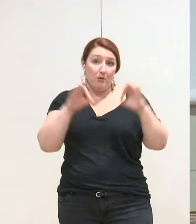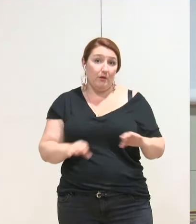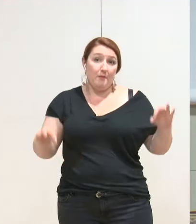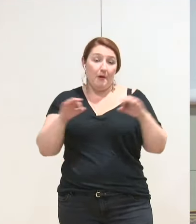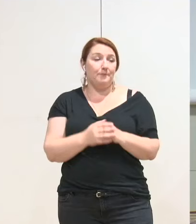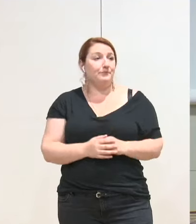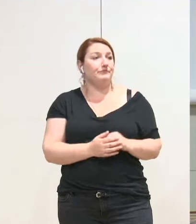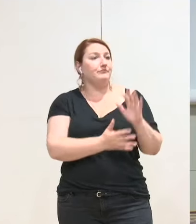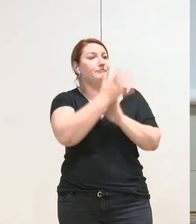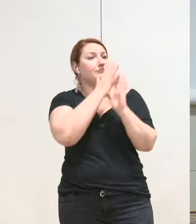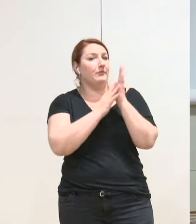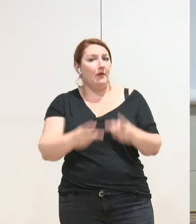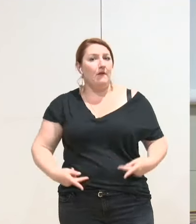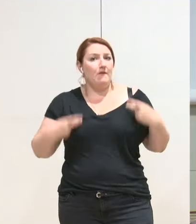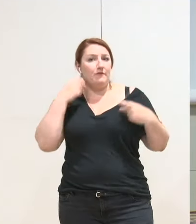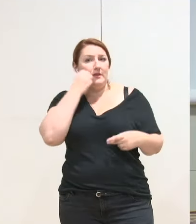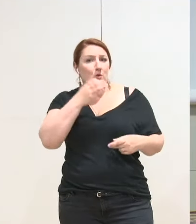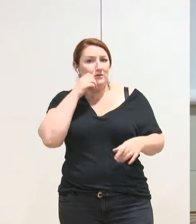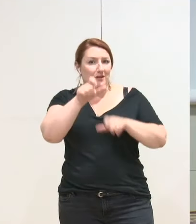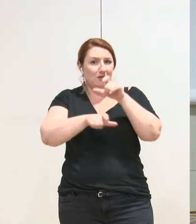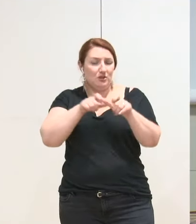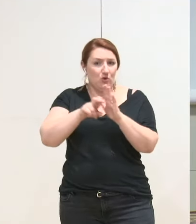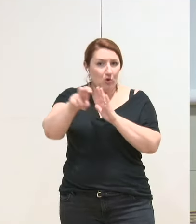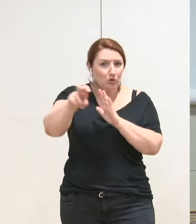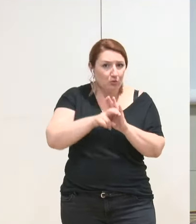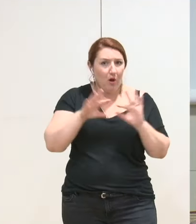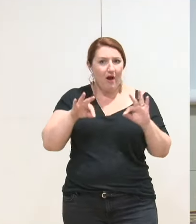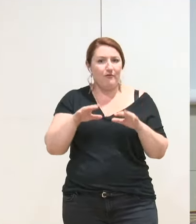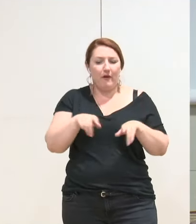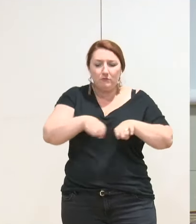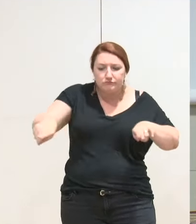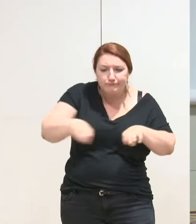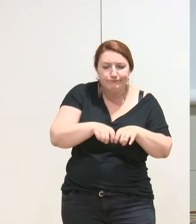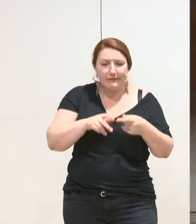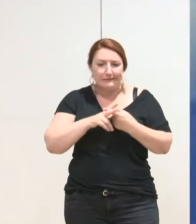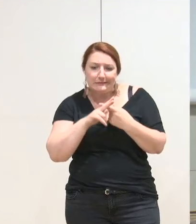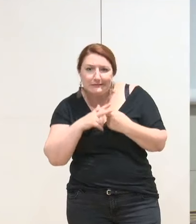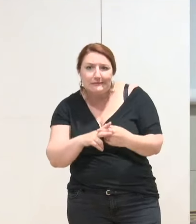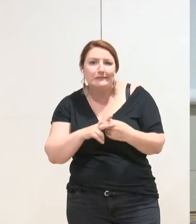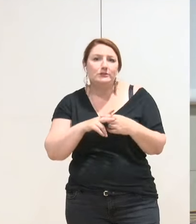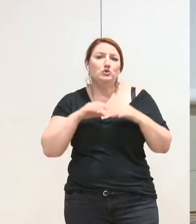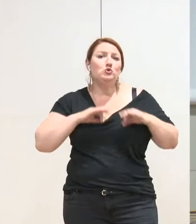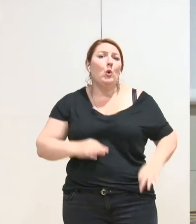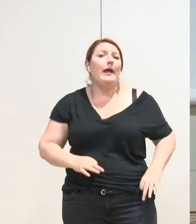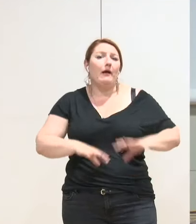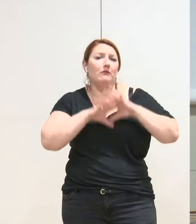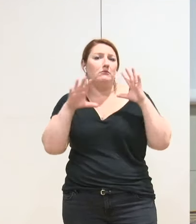quotidienne des Grenoblois avec notamment une baisse des fournitures scolaires or le poste fourniture scolaire ne reflète pas que les dotations aux